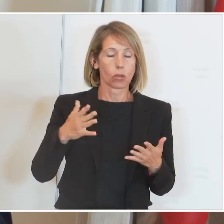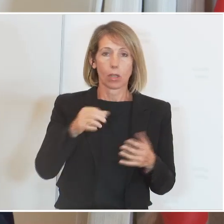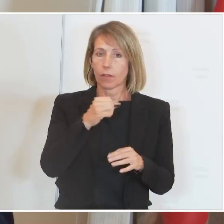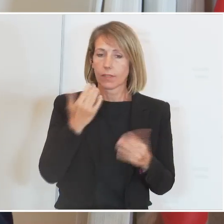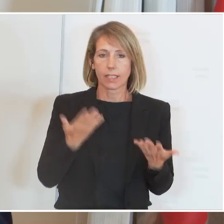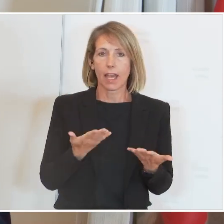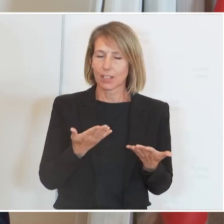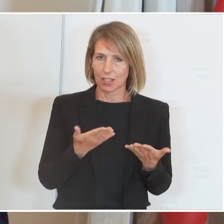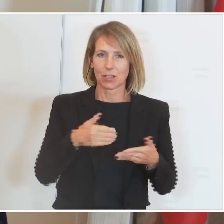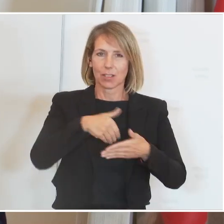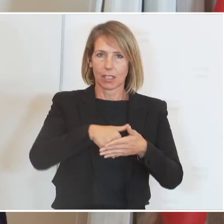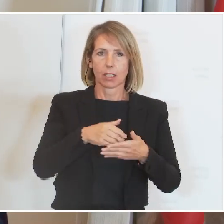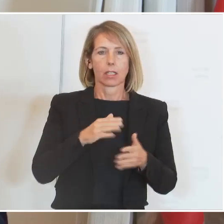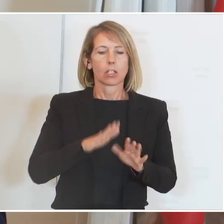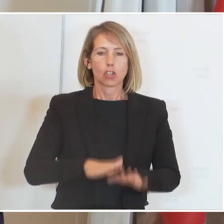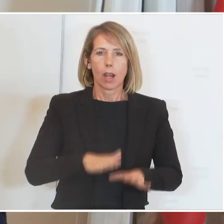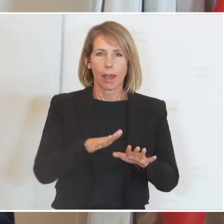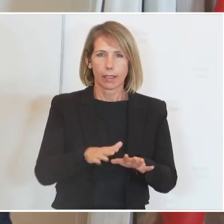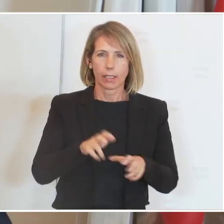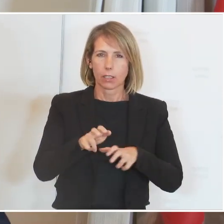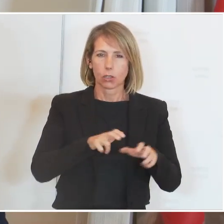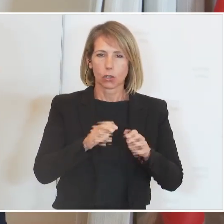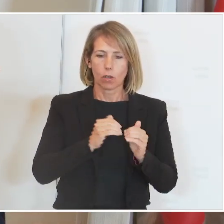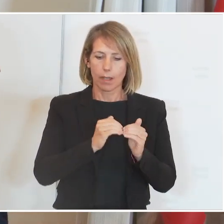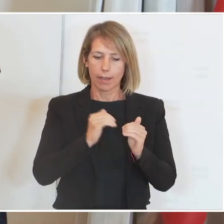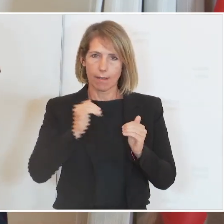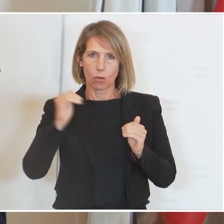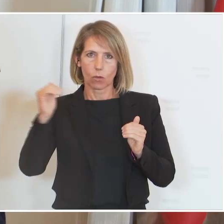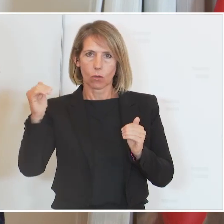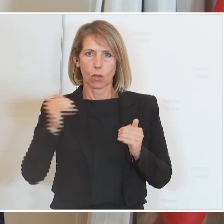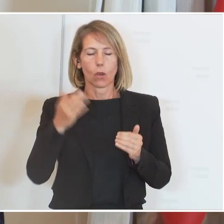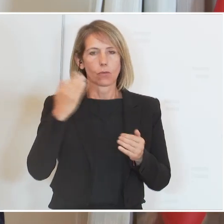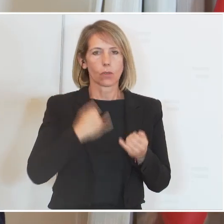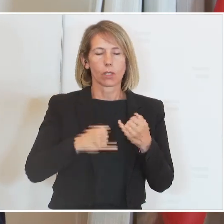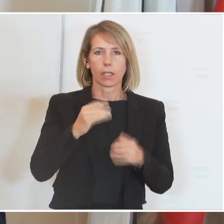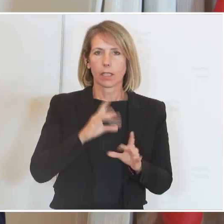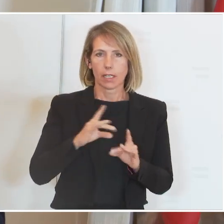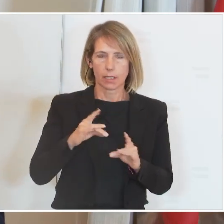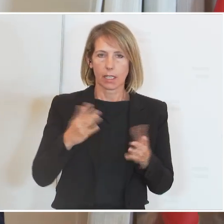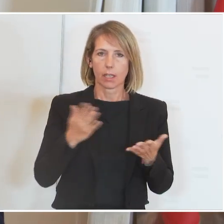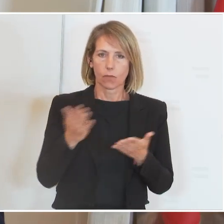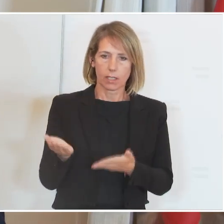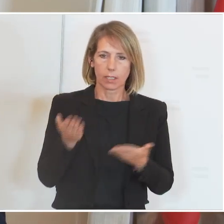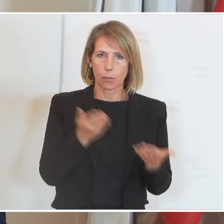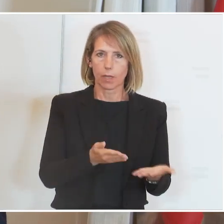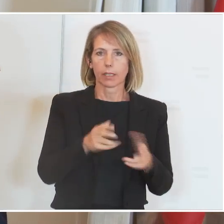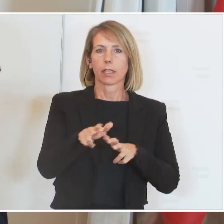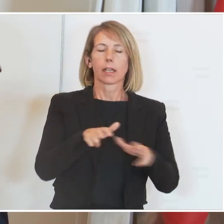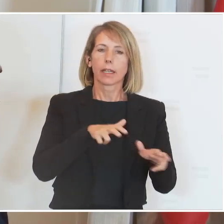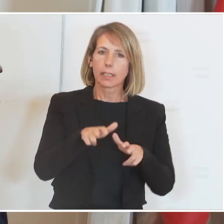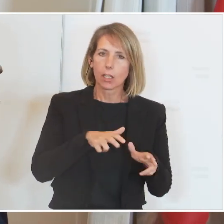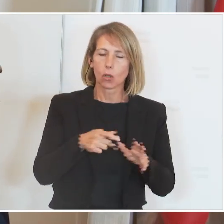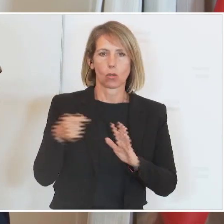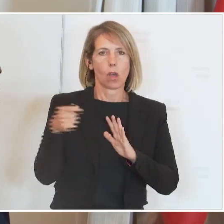Progression ist die schleichende Steuererhöhung, hat in früheren Jahrzehnten immer auch dazu geführt, dass Regierungen,